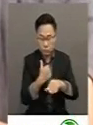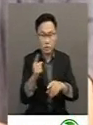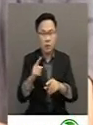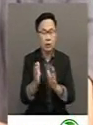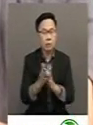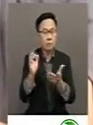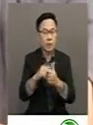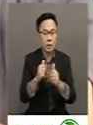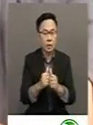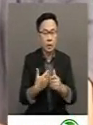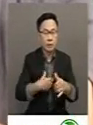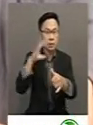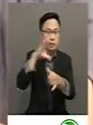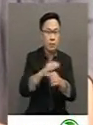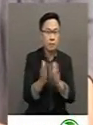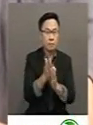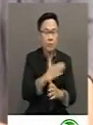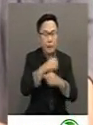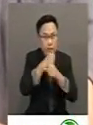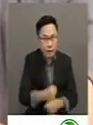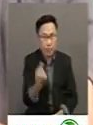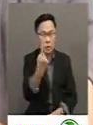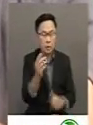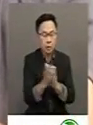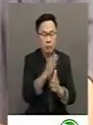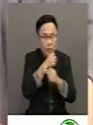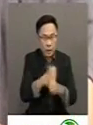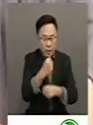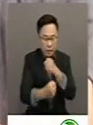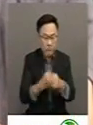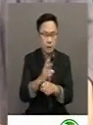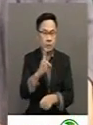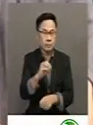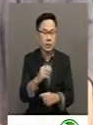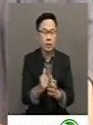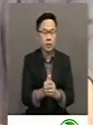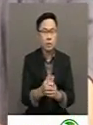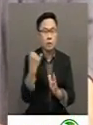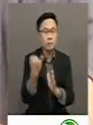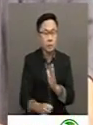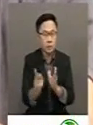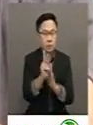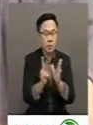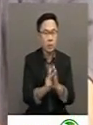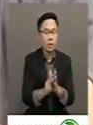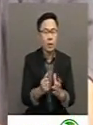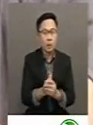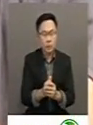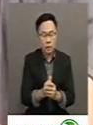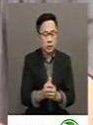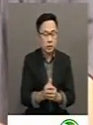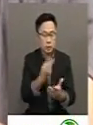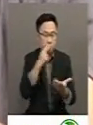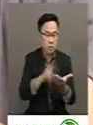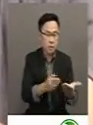ตุเพียงแค่จับพระภิกษุชลาอายุ70 ปีด้วยข้อหาว่าขัดหมายเ